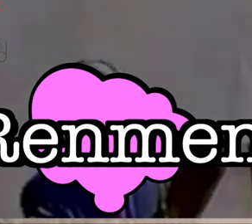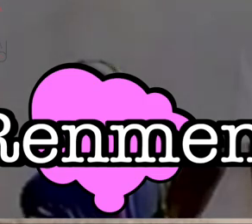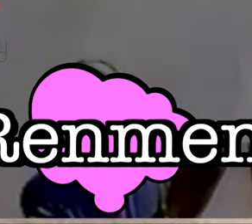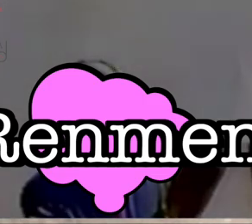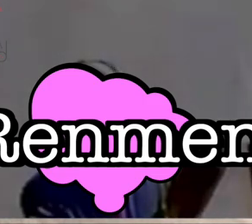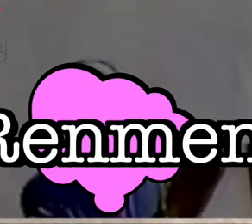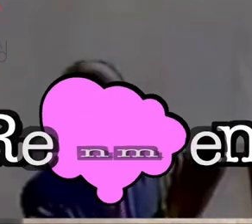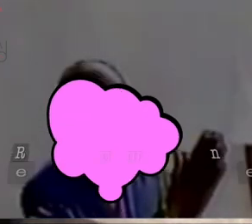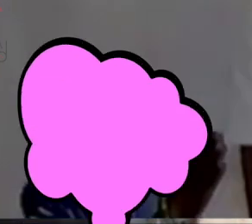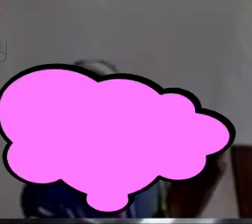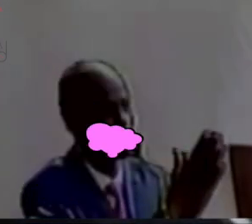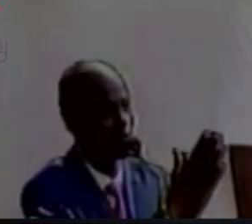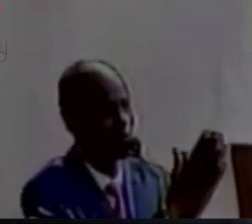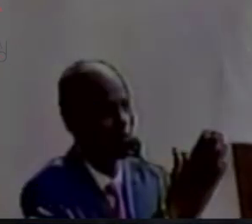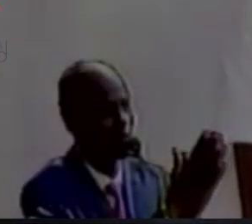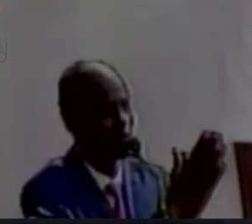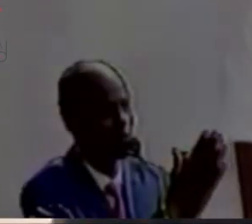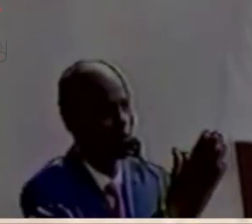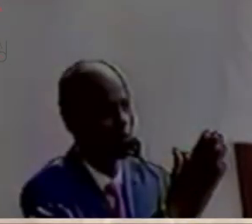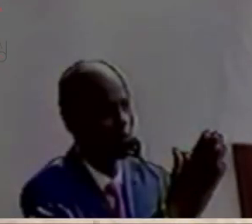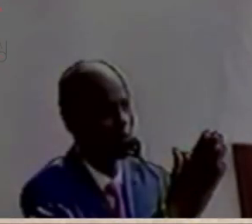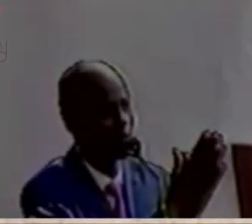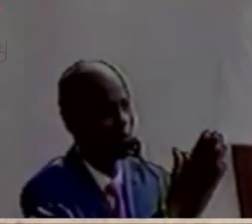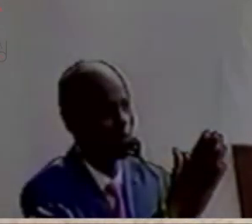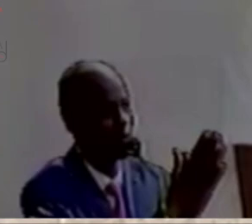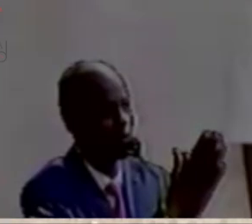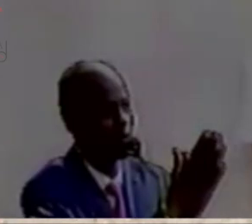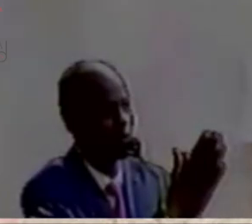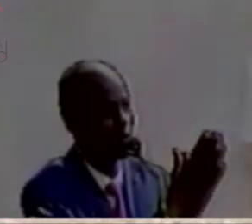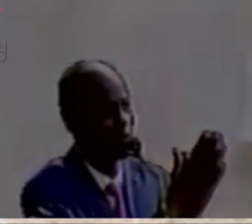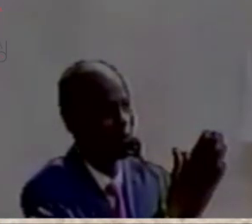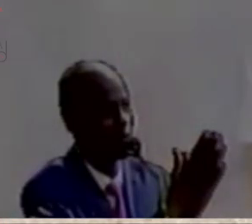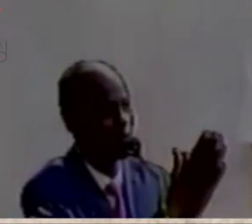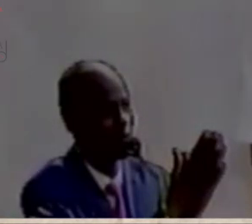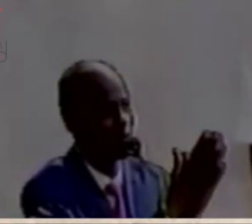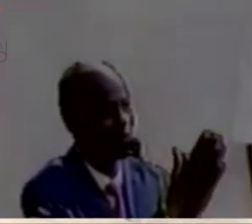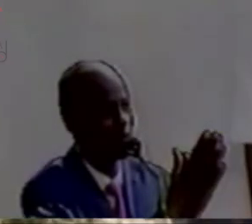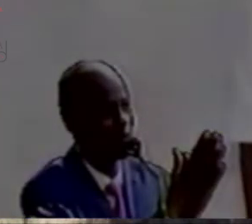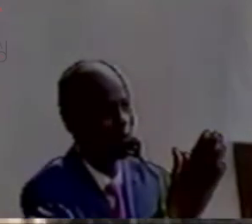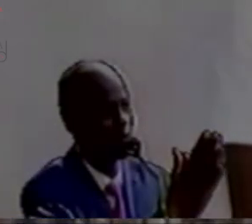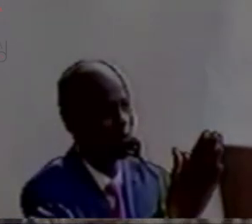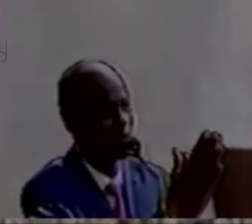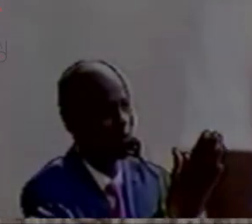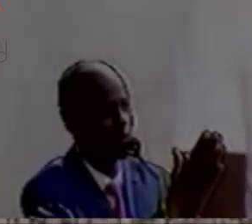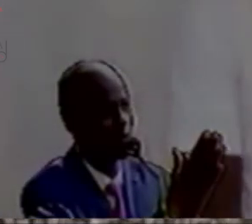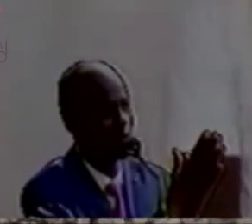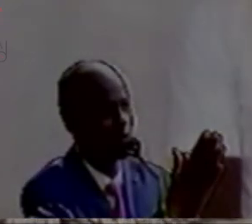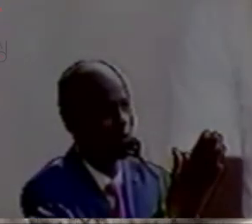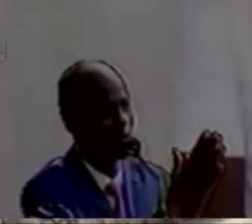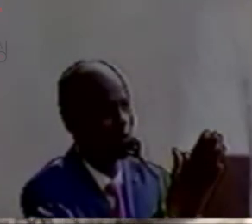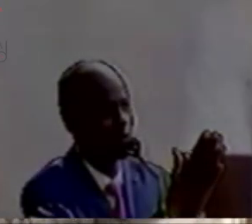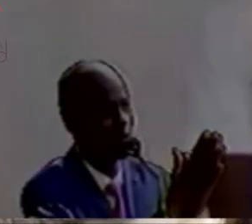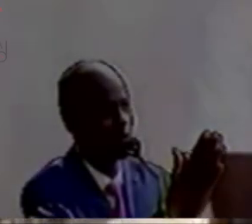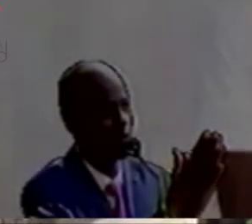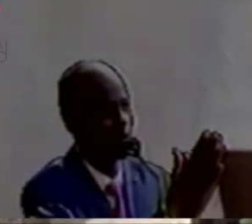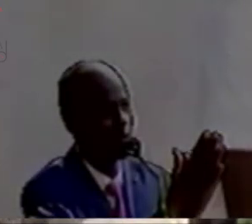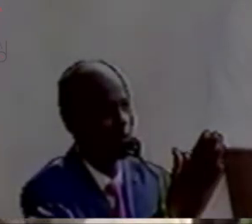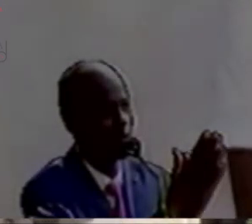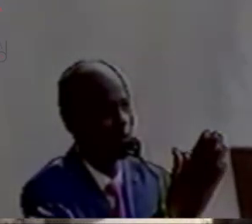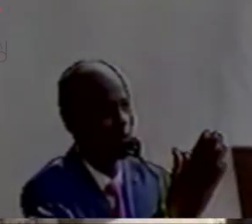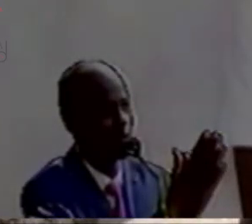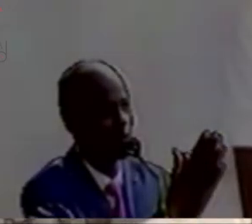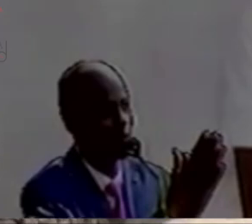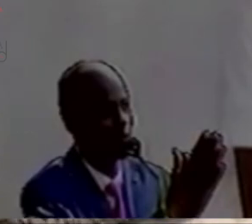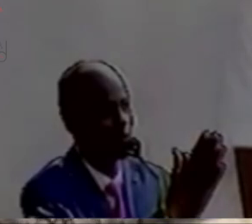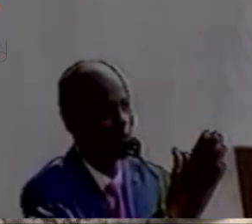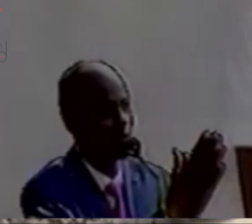d'enfants dans ces départements qui ont perdu un ami, un proche de la famille, qui